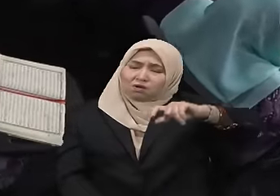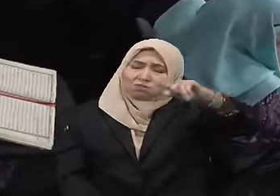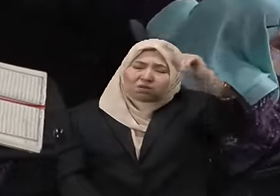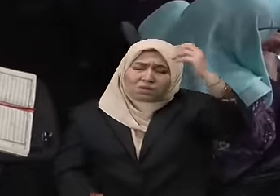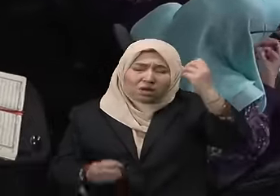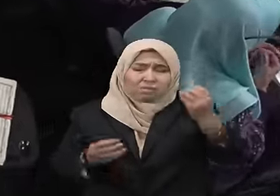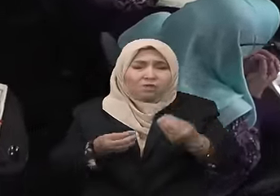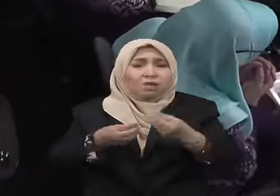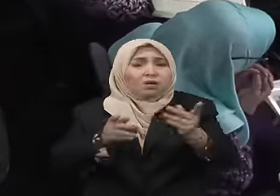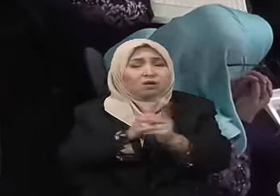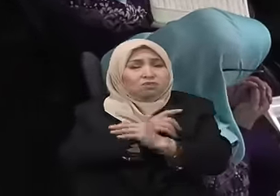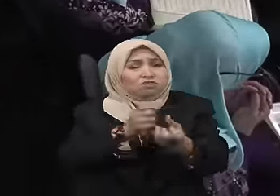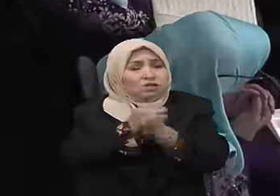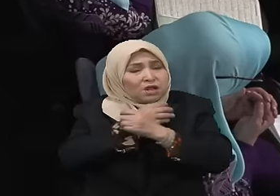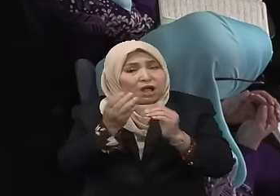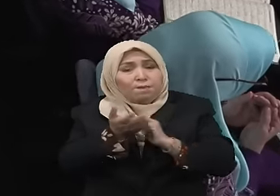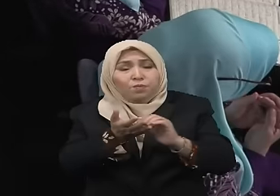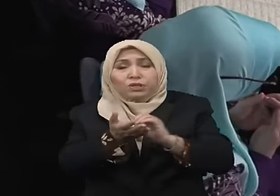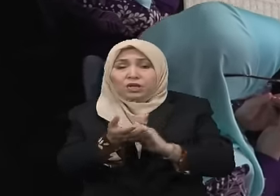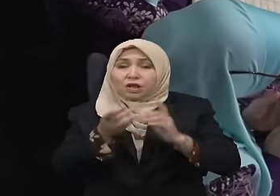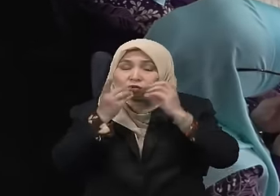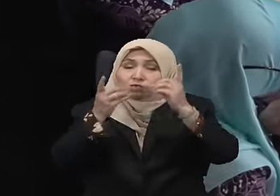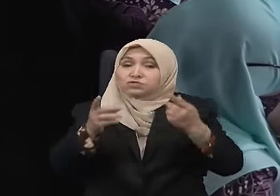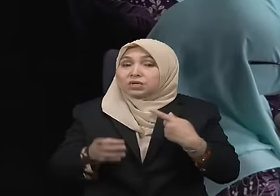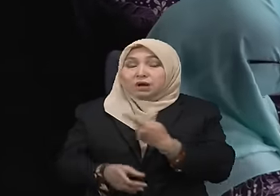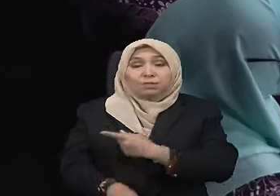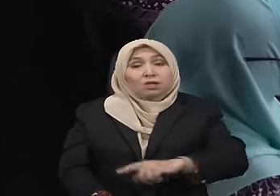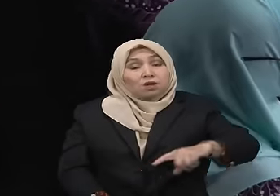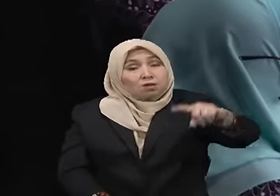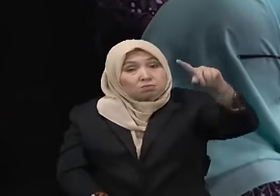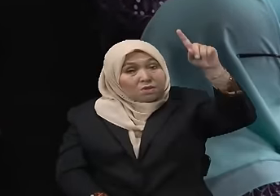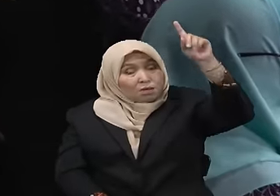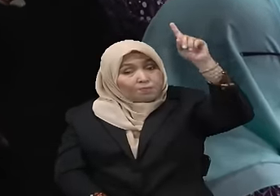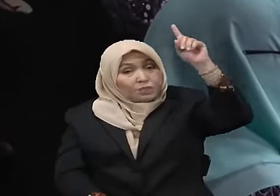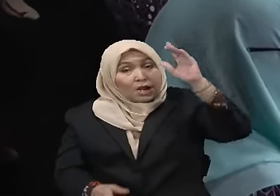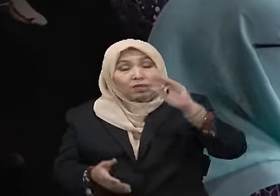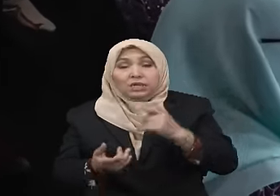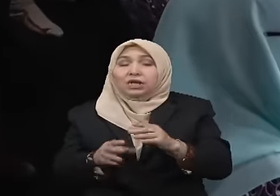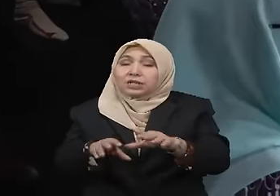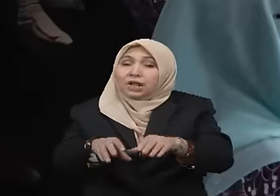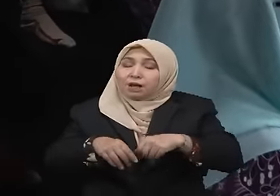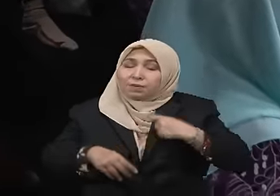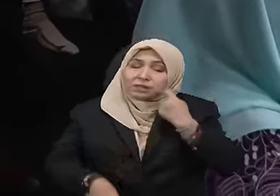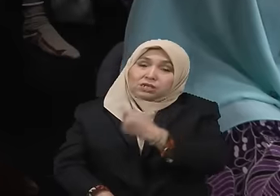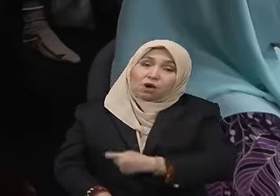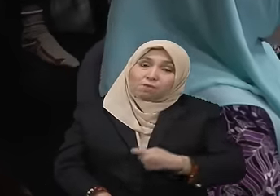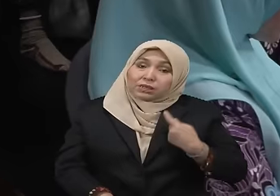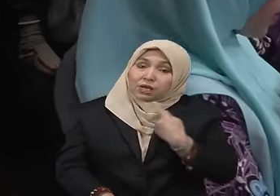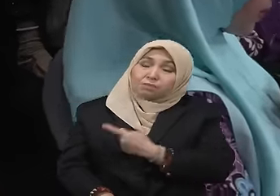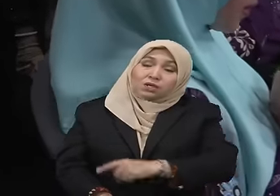Rahman wa ya Rahim, ampunilah dosa-dosa kami ya Allah. Terima taubat kami ya